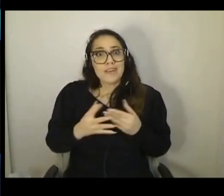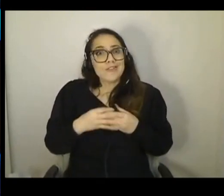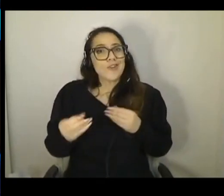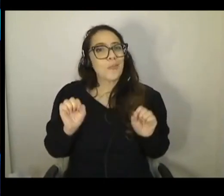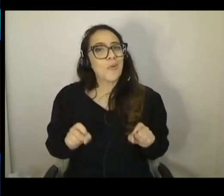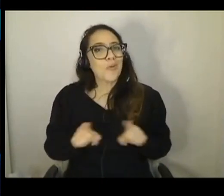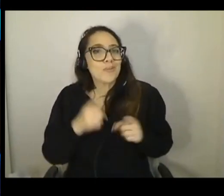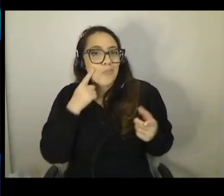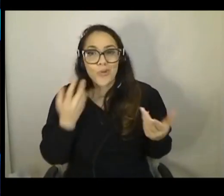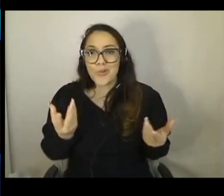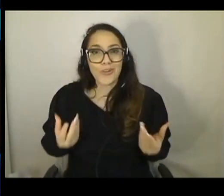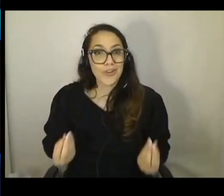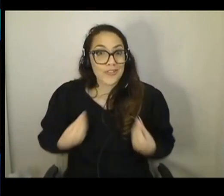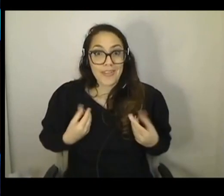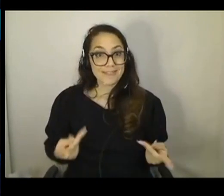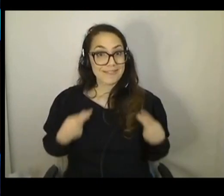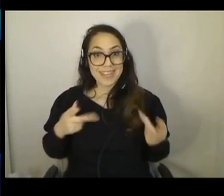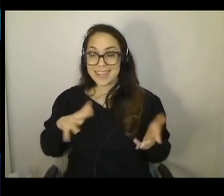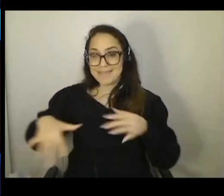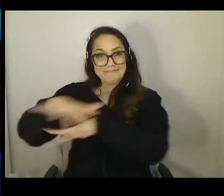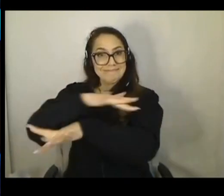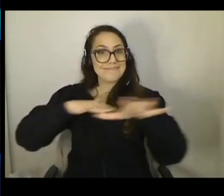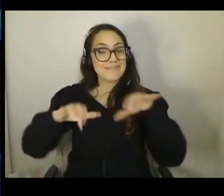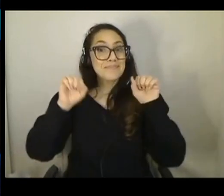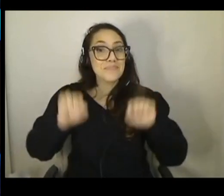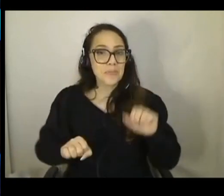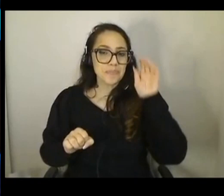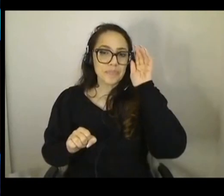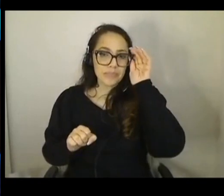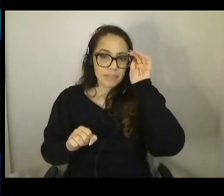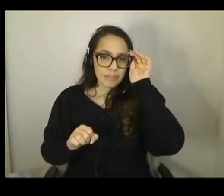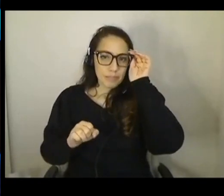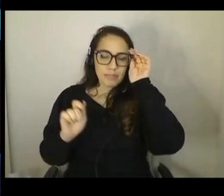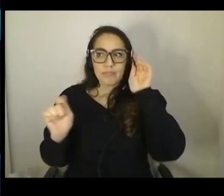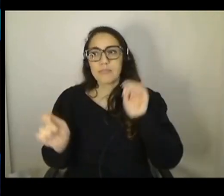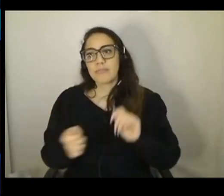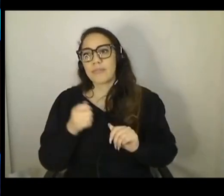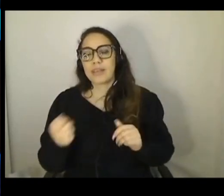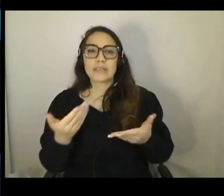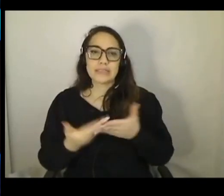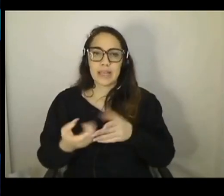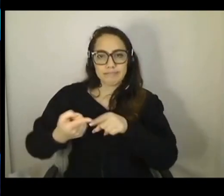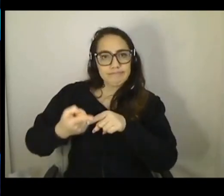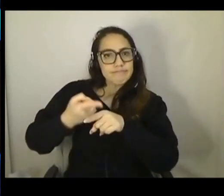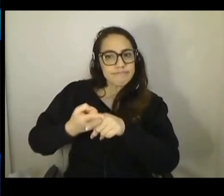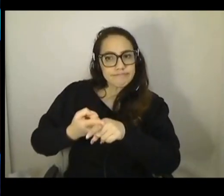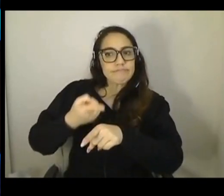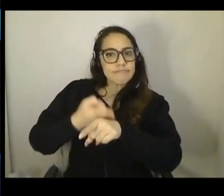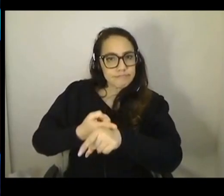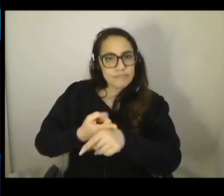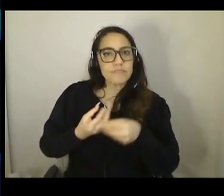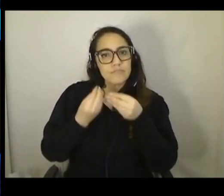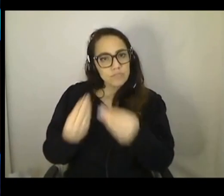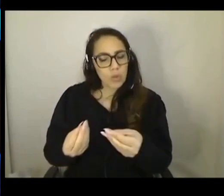vivre avec la cité. Et donc, je crois que c'est vraiment important d'avoir une approche cheminement qui permet aux